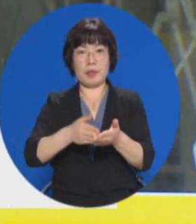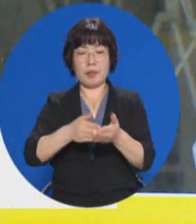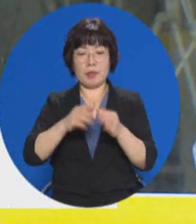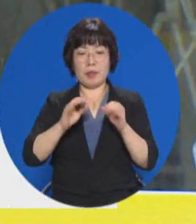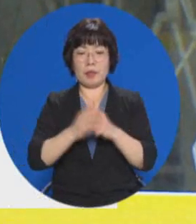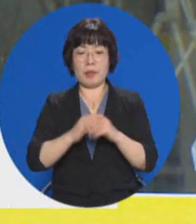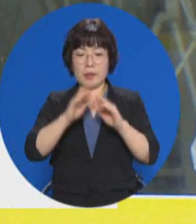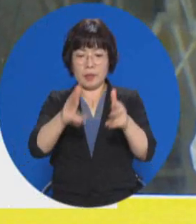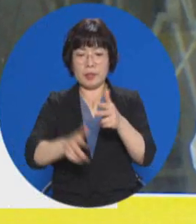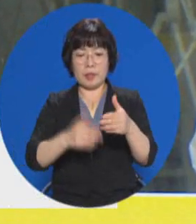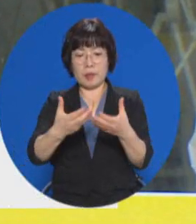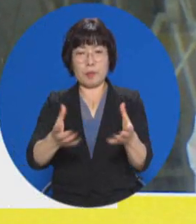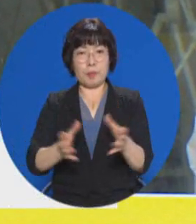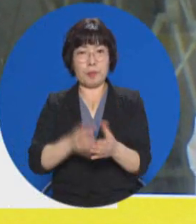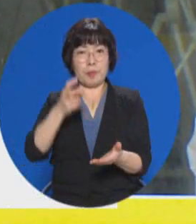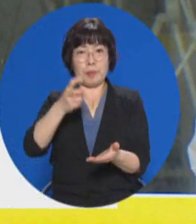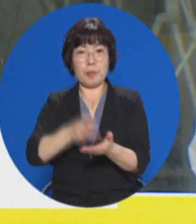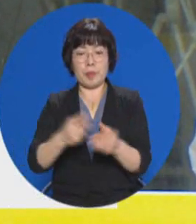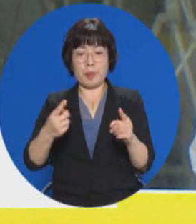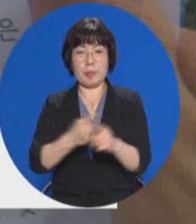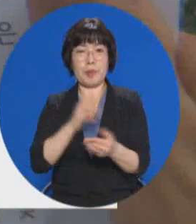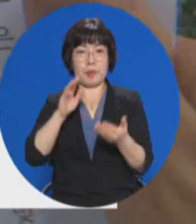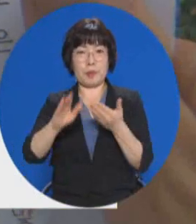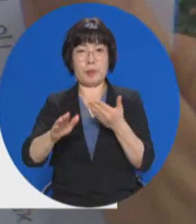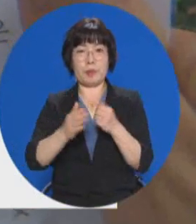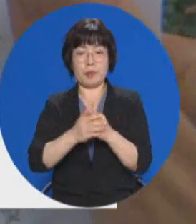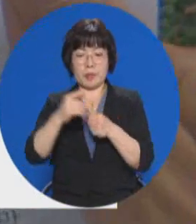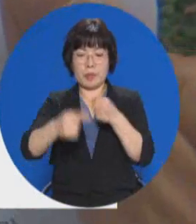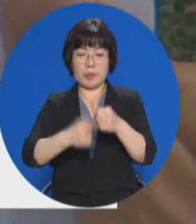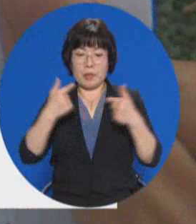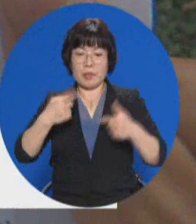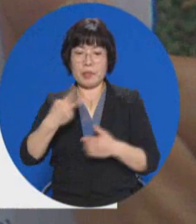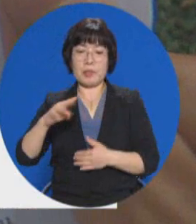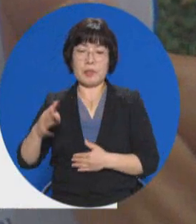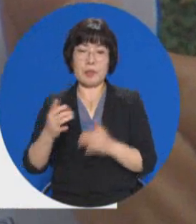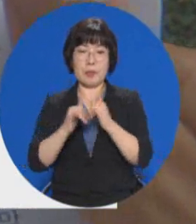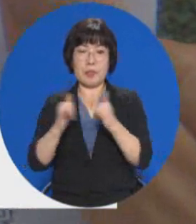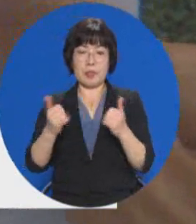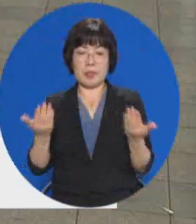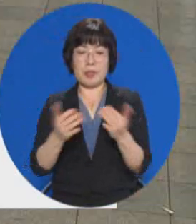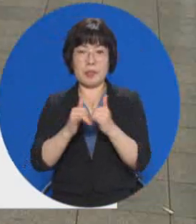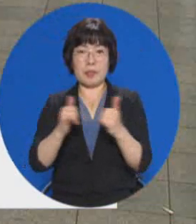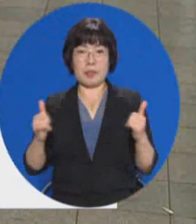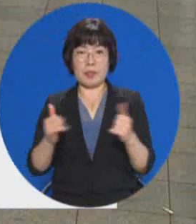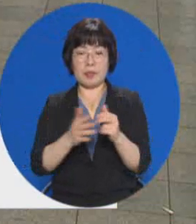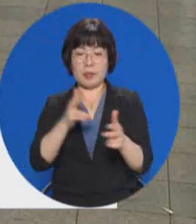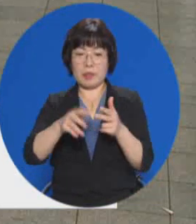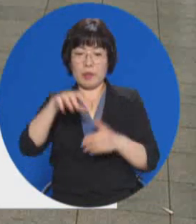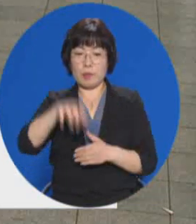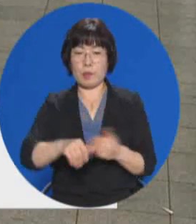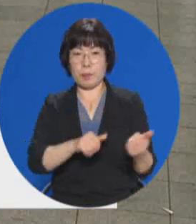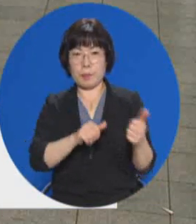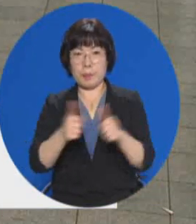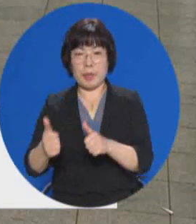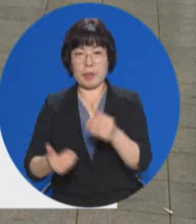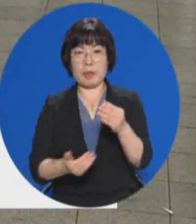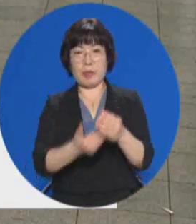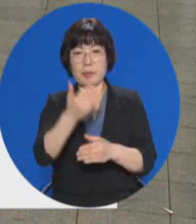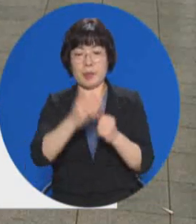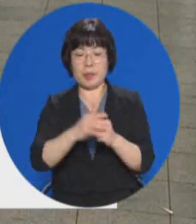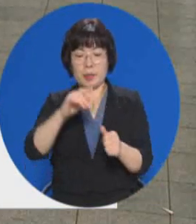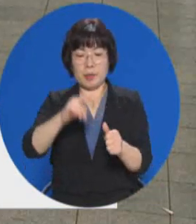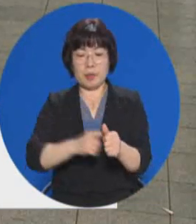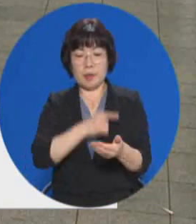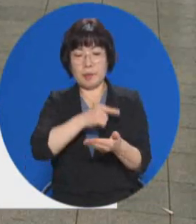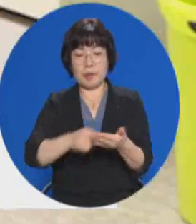불리는 산업안전보건법 개정 이후에도 매년 2,400여 명의 노동자가 사업장에서 목숨을 잃는 등